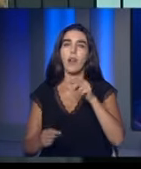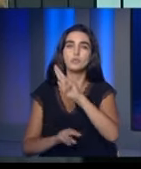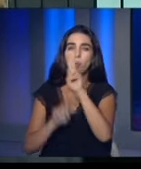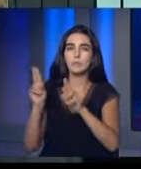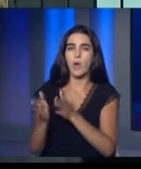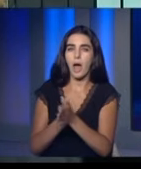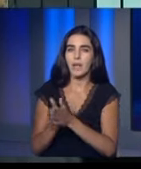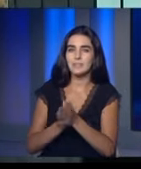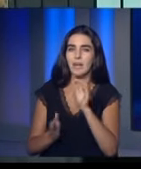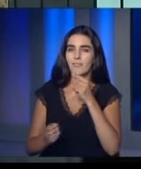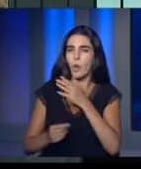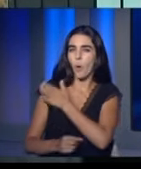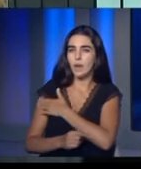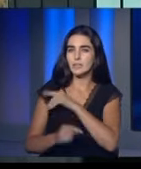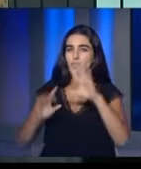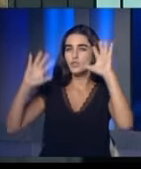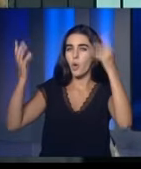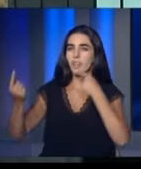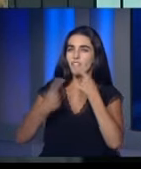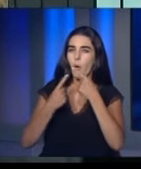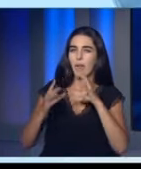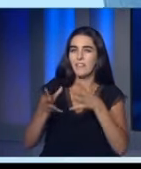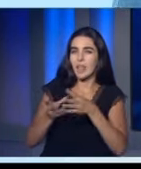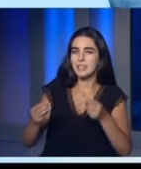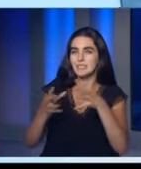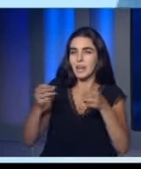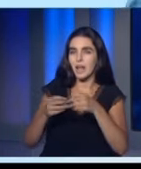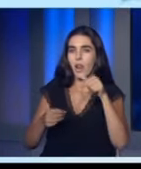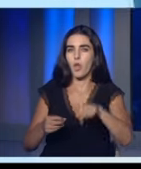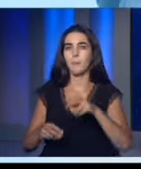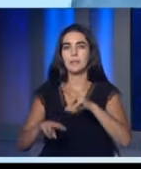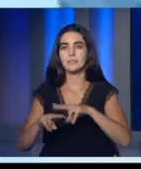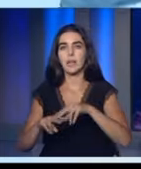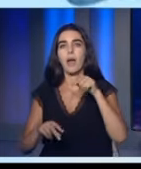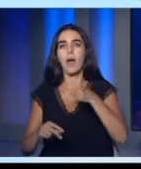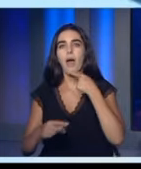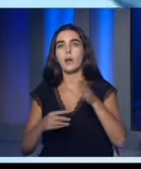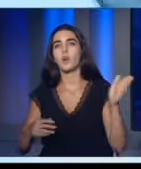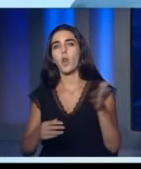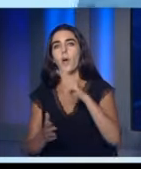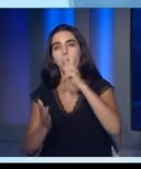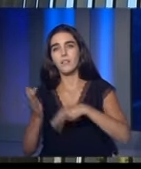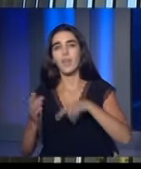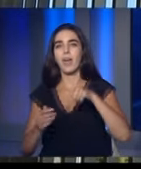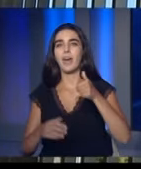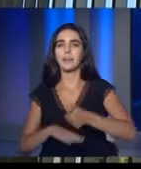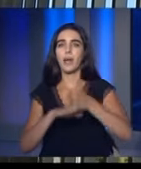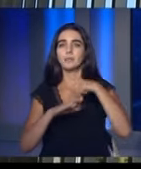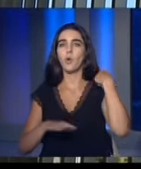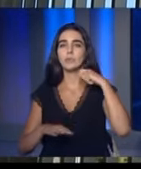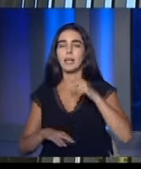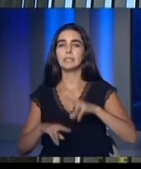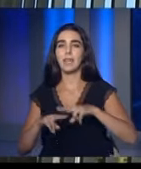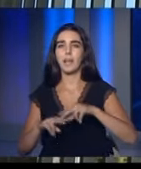الأبيب بالتالي على طرح الحركة للوسطاء. أجواء تفاؤلية سادت اليوم مع تصريحات إسرائيلية